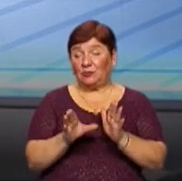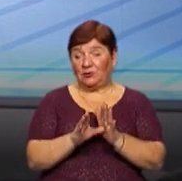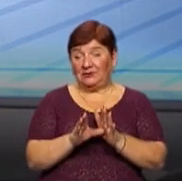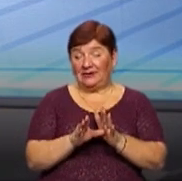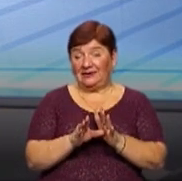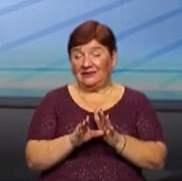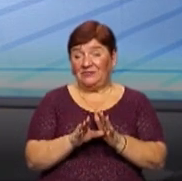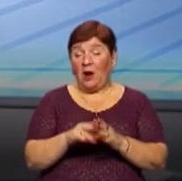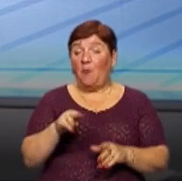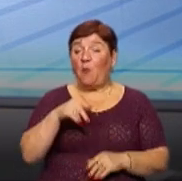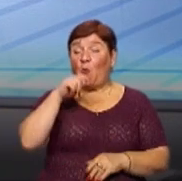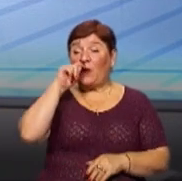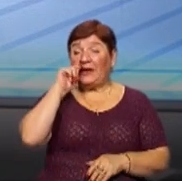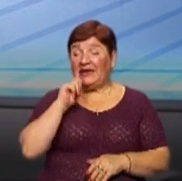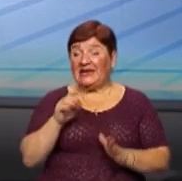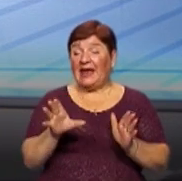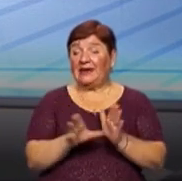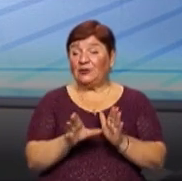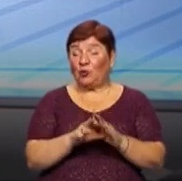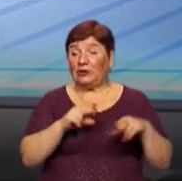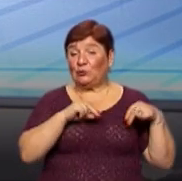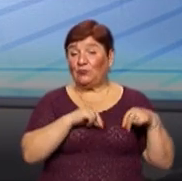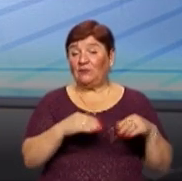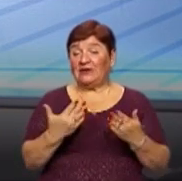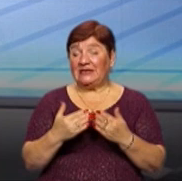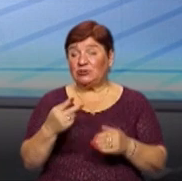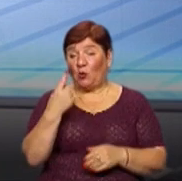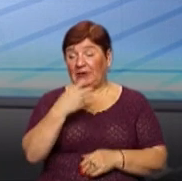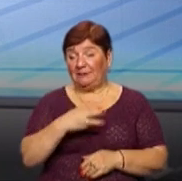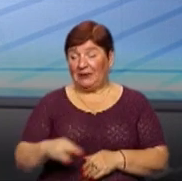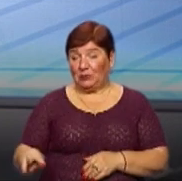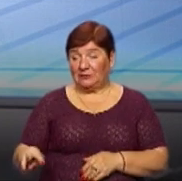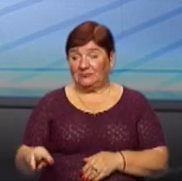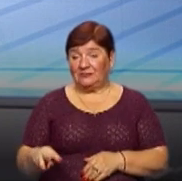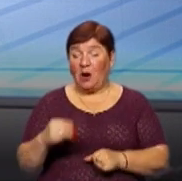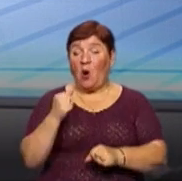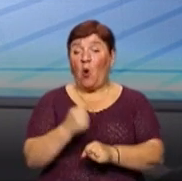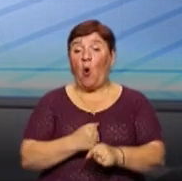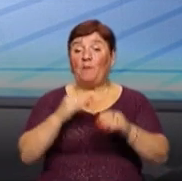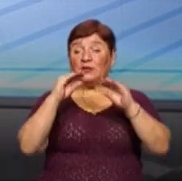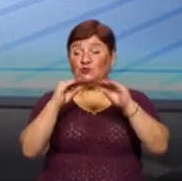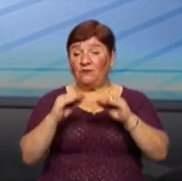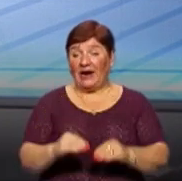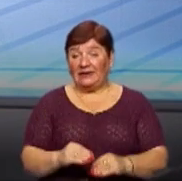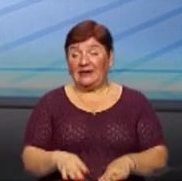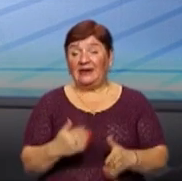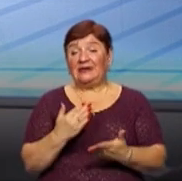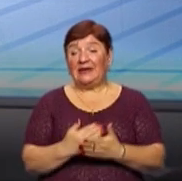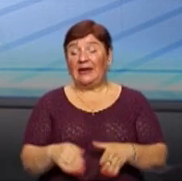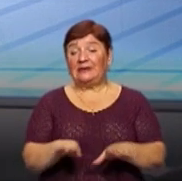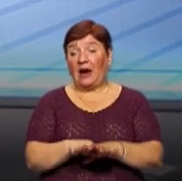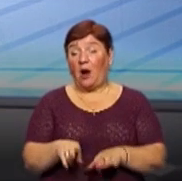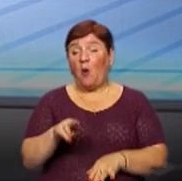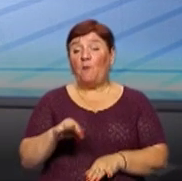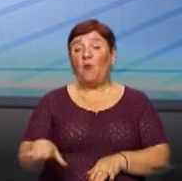Україні майже мільйон трудових книжок вже відправлено на портал пенсійного фонду. Опрацювання їх іде так же саме по